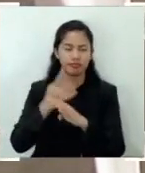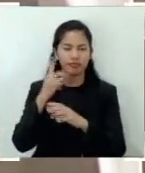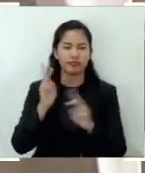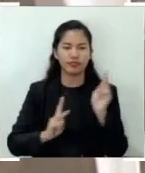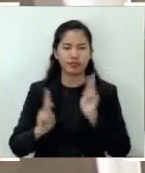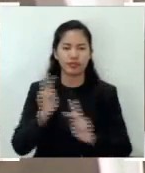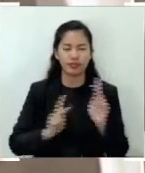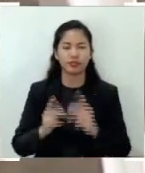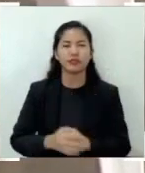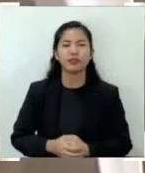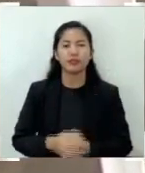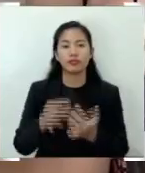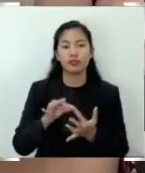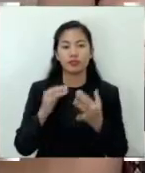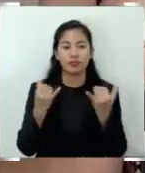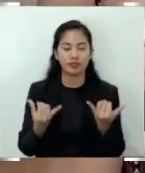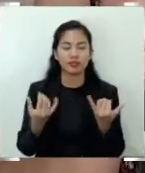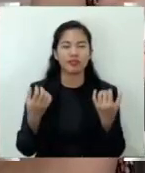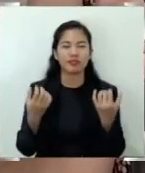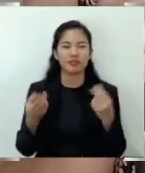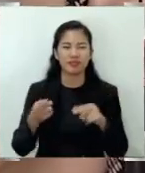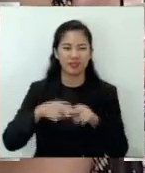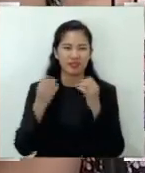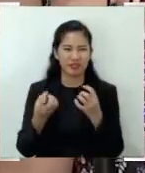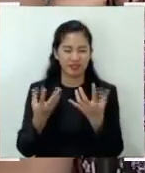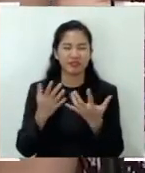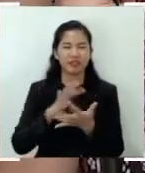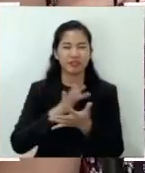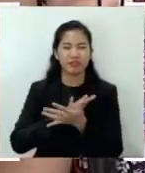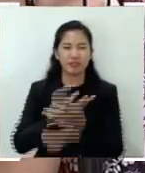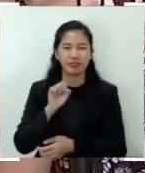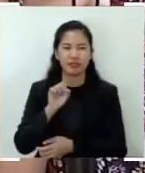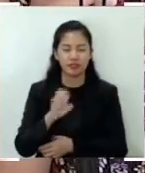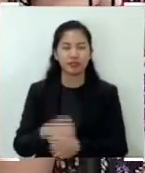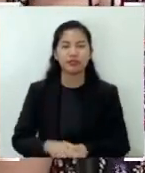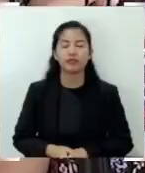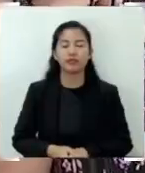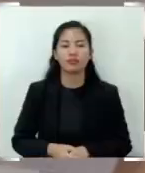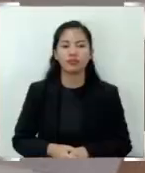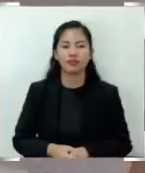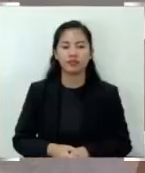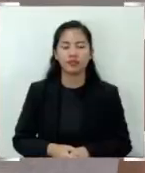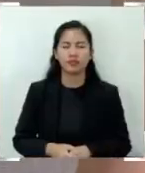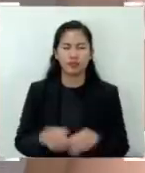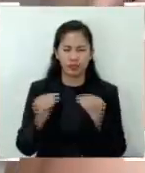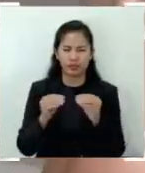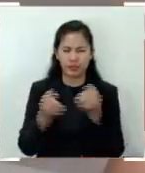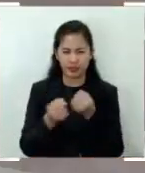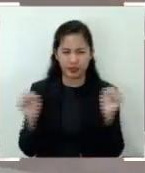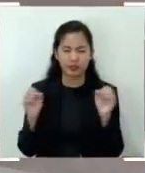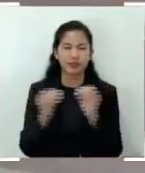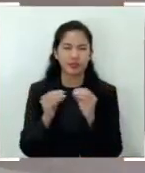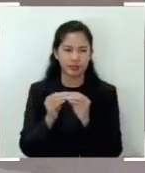ngayon, dumadami ulit yung cases. Feeling na protected, parang mas secure. Iwas siya